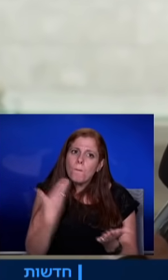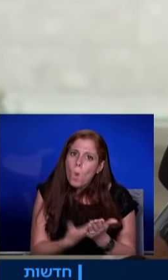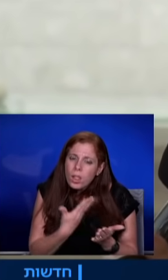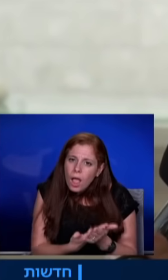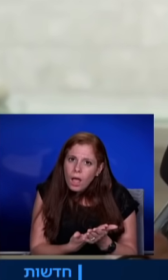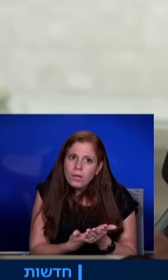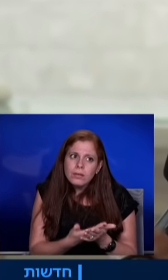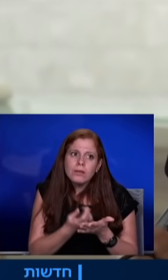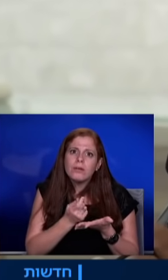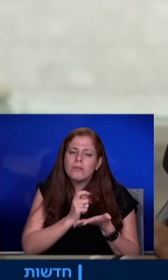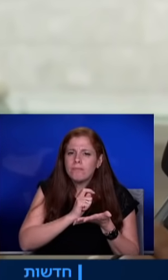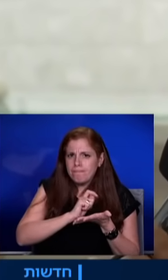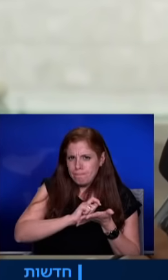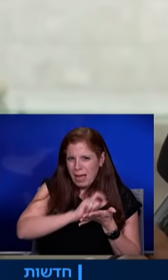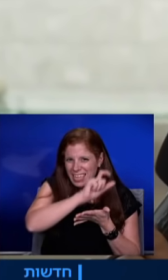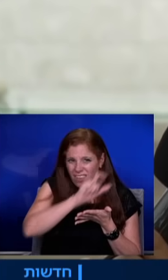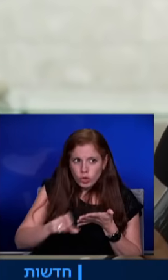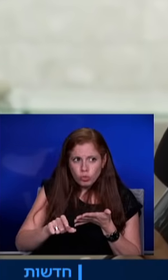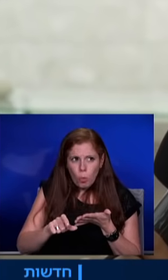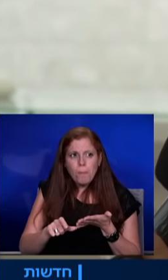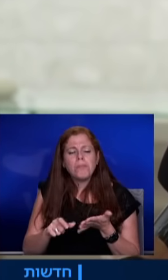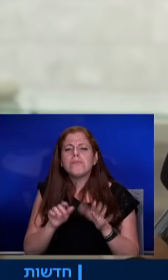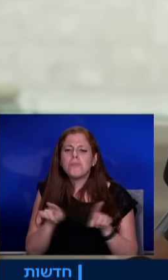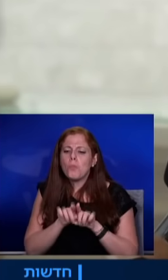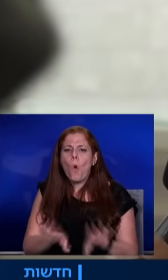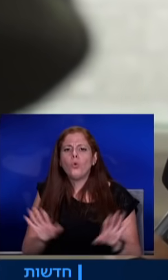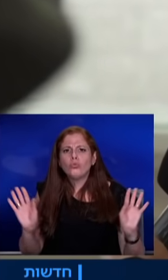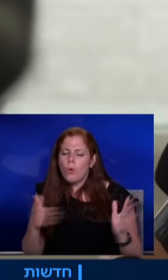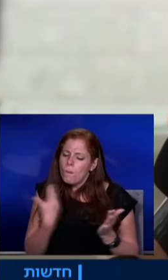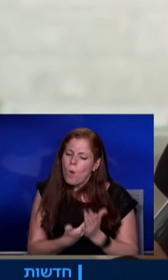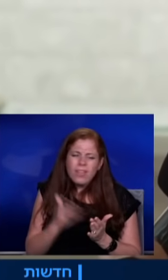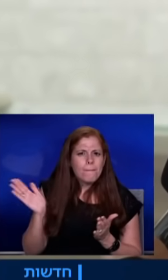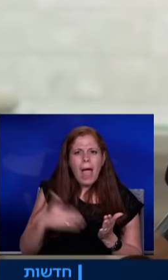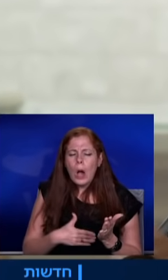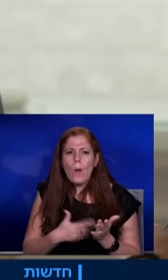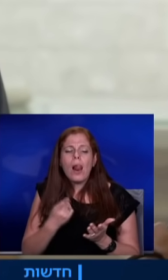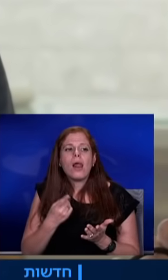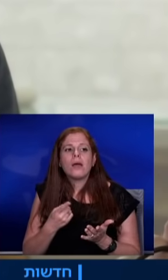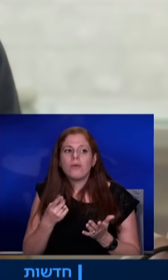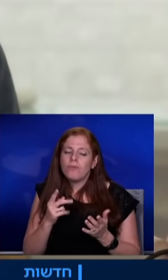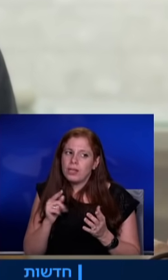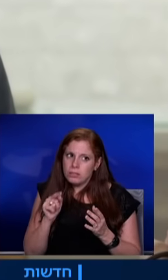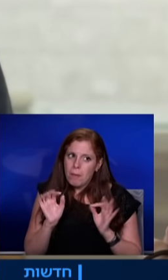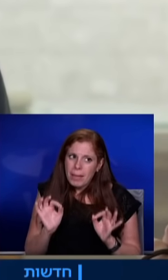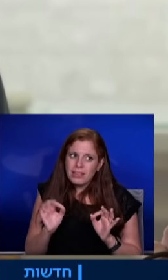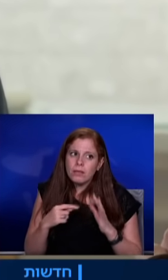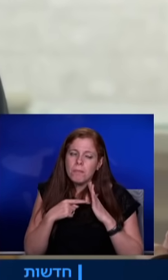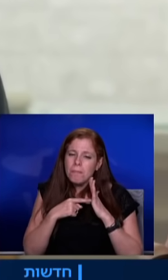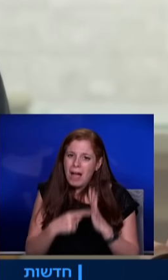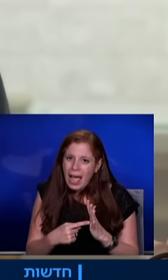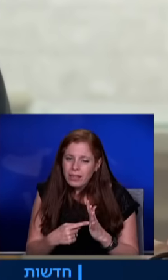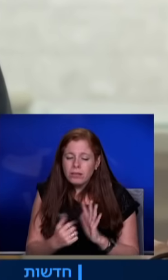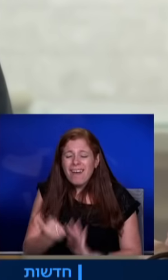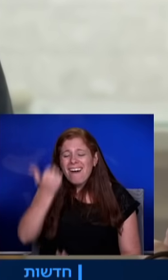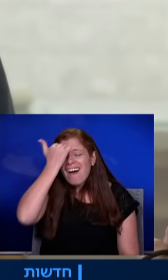ומודה בכתב אישום ככתבו וכלשונו, ללא כחל וסרק, ויש בכך כדי להצביע